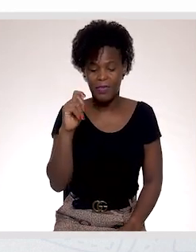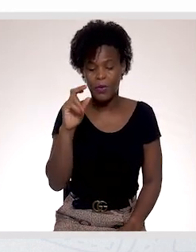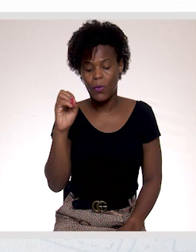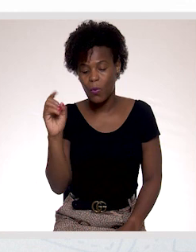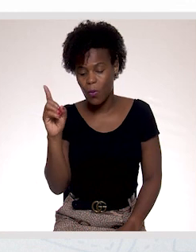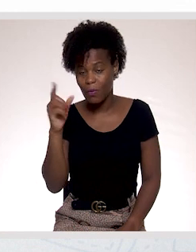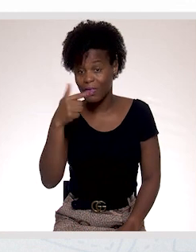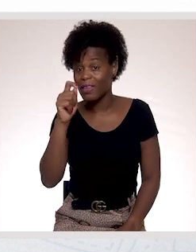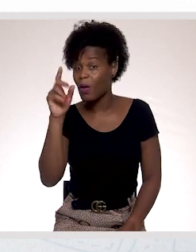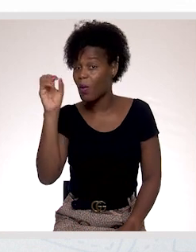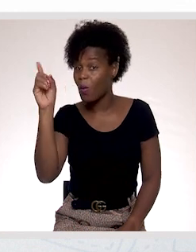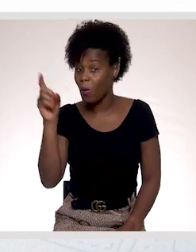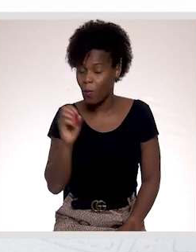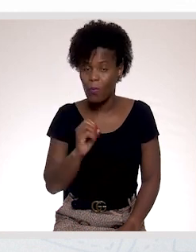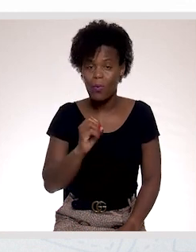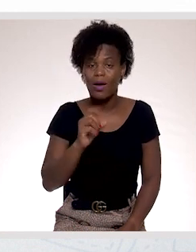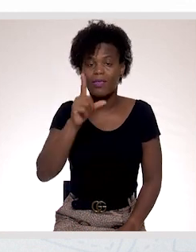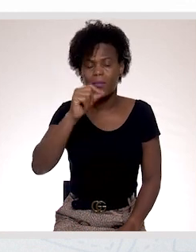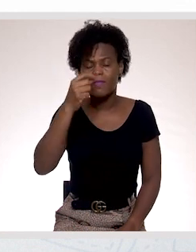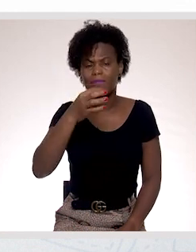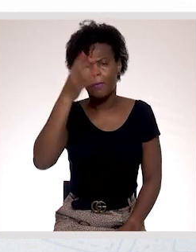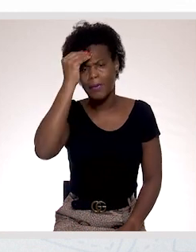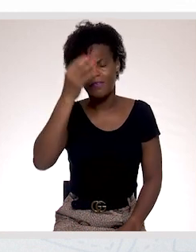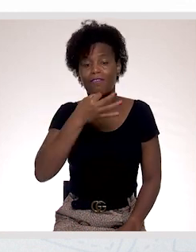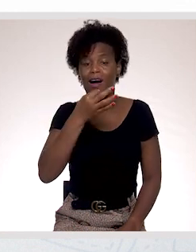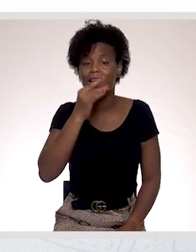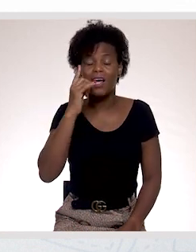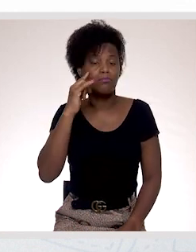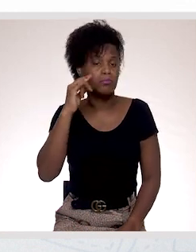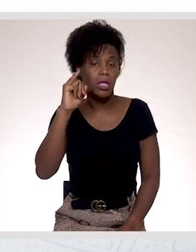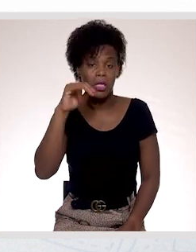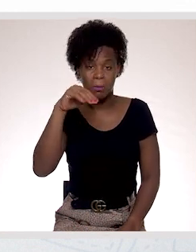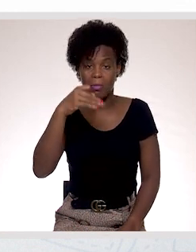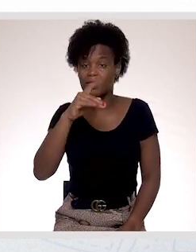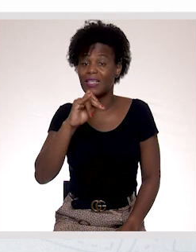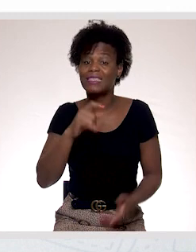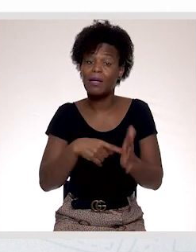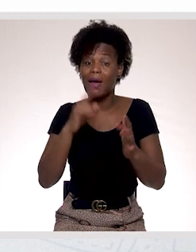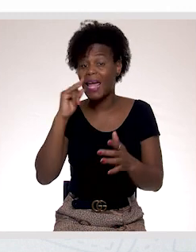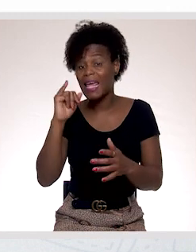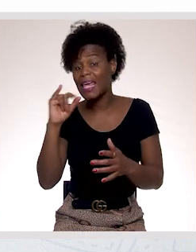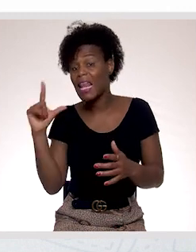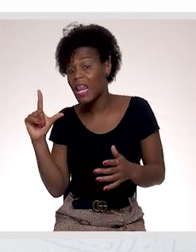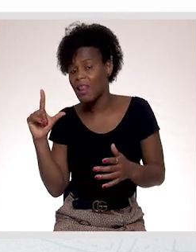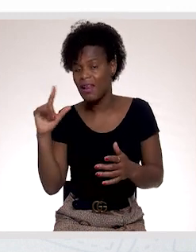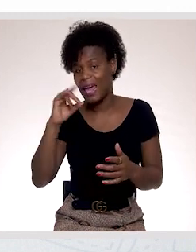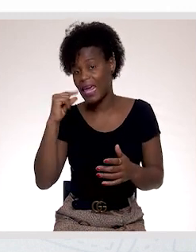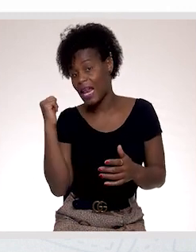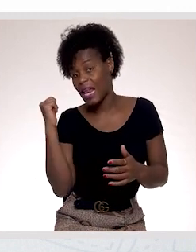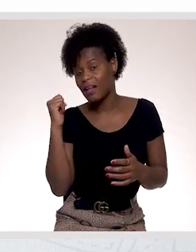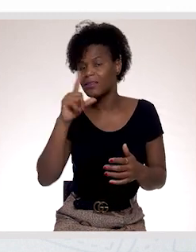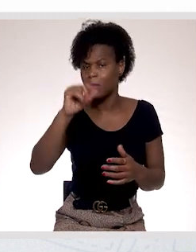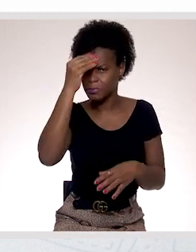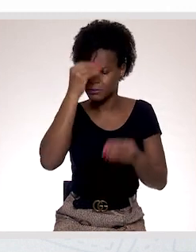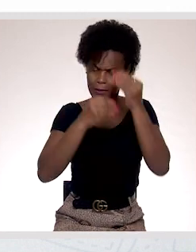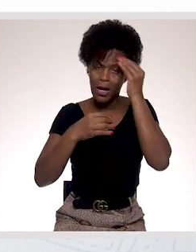forme impersonnelle avec il faut, il fait. Tu as appris également les vêtements